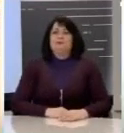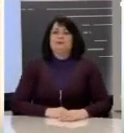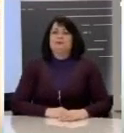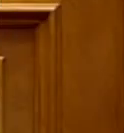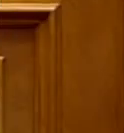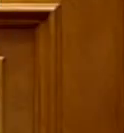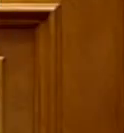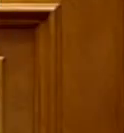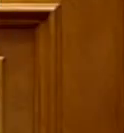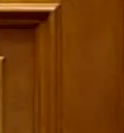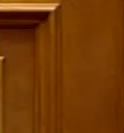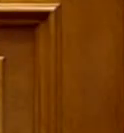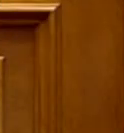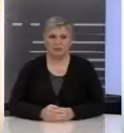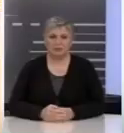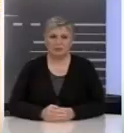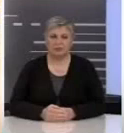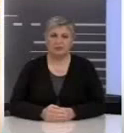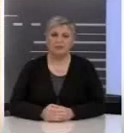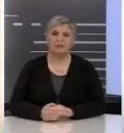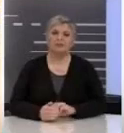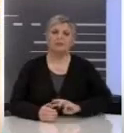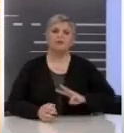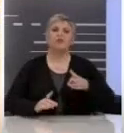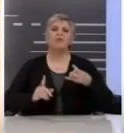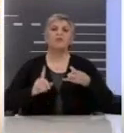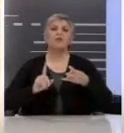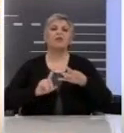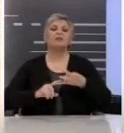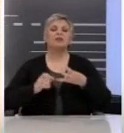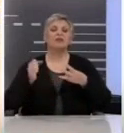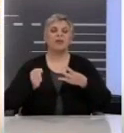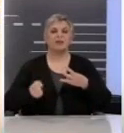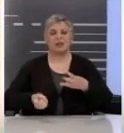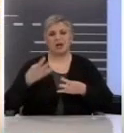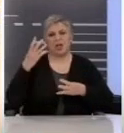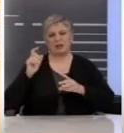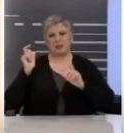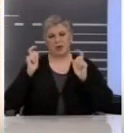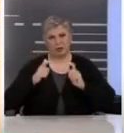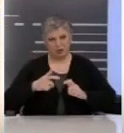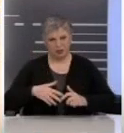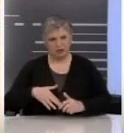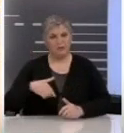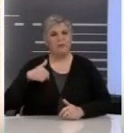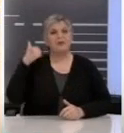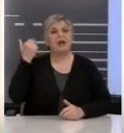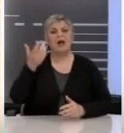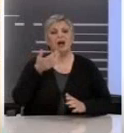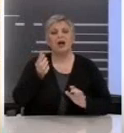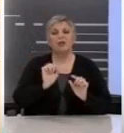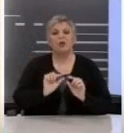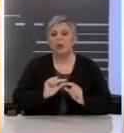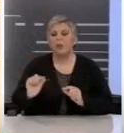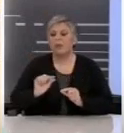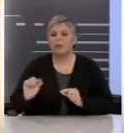υπερφορολόγηση. Τρίτη θέση της Νέας Δημοκρατίας. Η διανομή του μερίσματος είναι